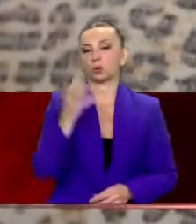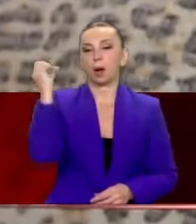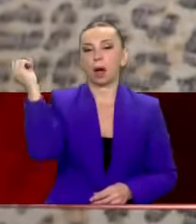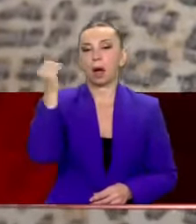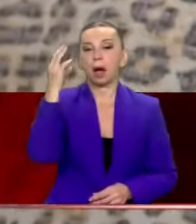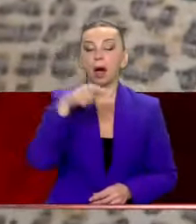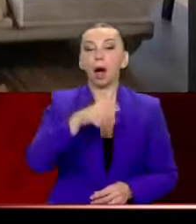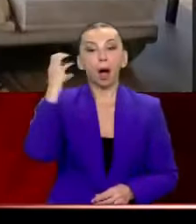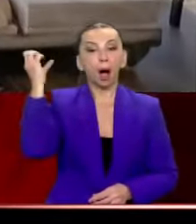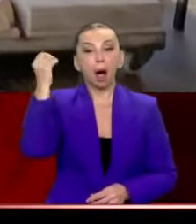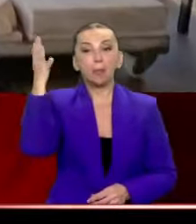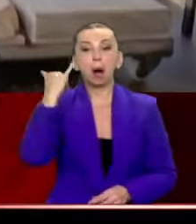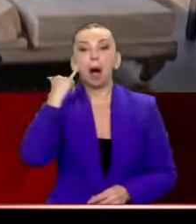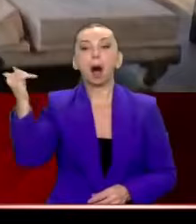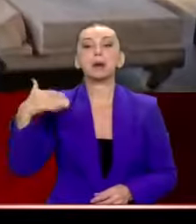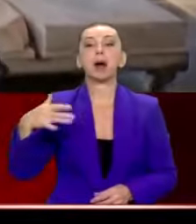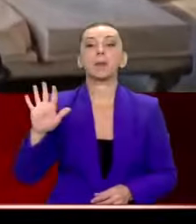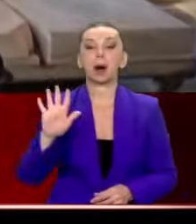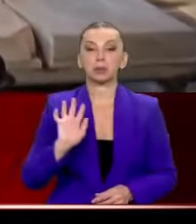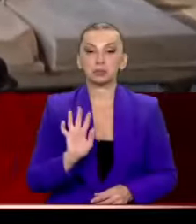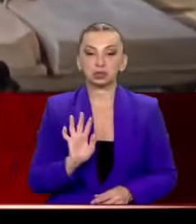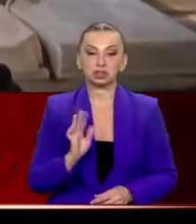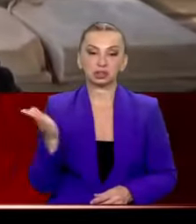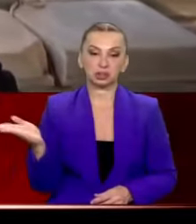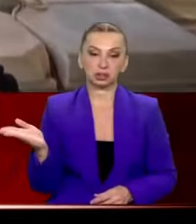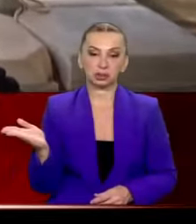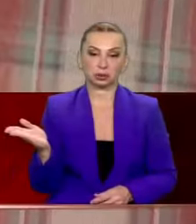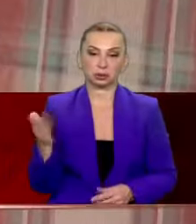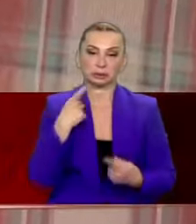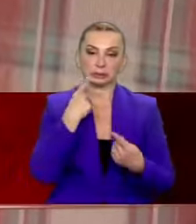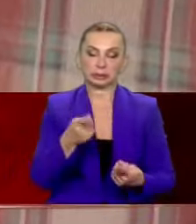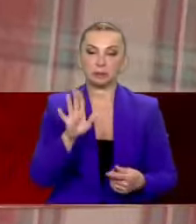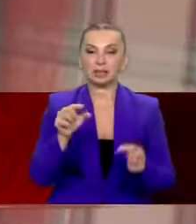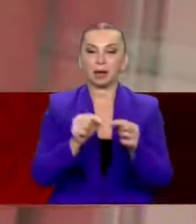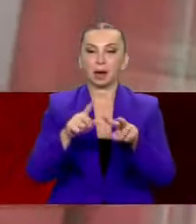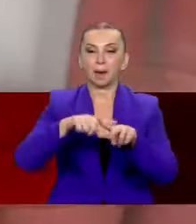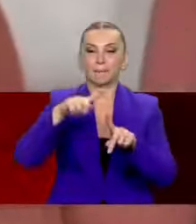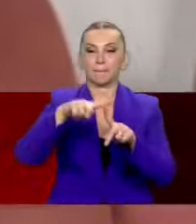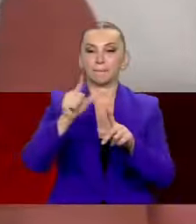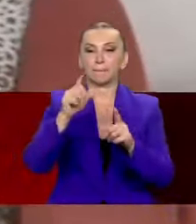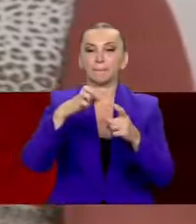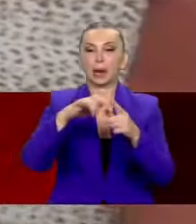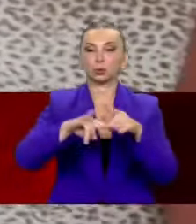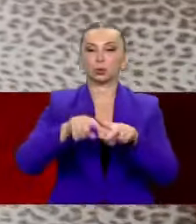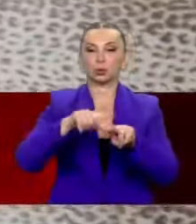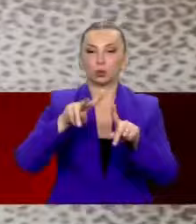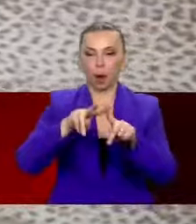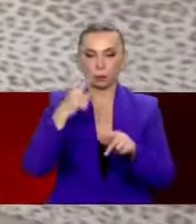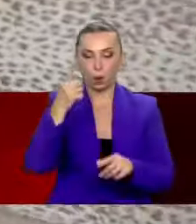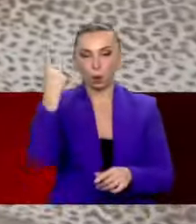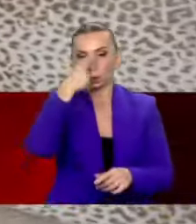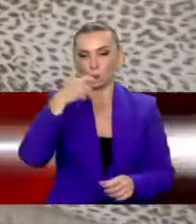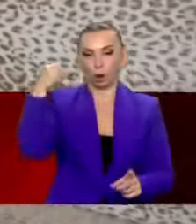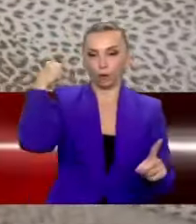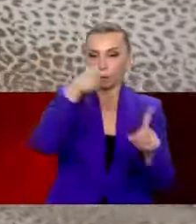Ambulansı aratmamış. Ölmeyeceksin sen diye bağırmış başında. Baturhan Gökbulut'u yumruk darbesiyle önce komalık eden,